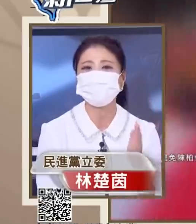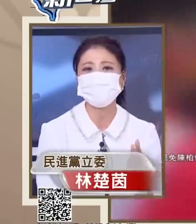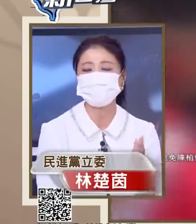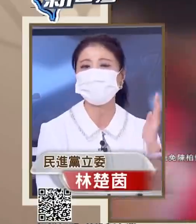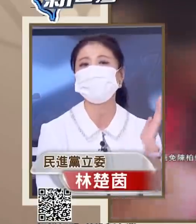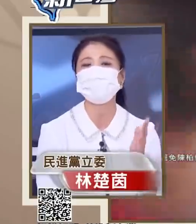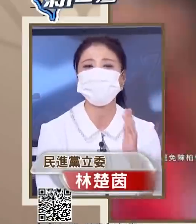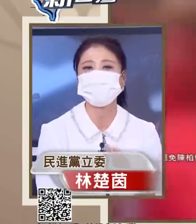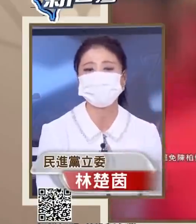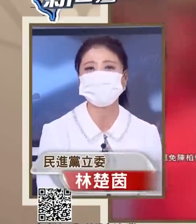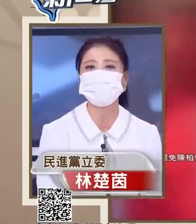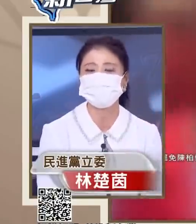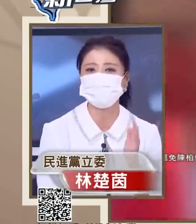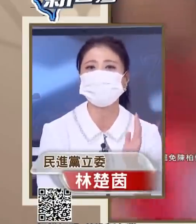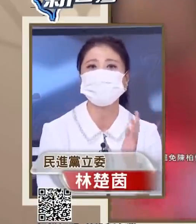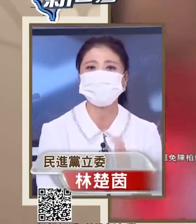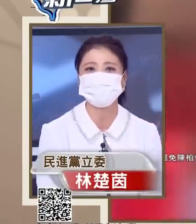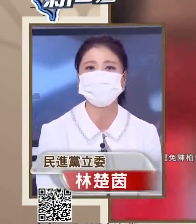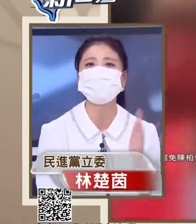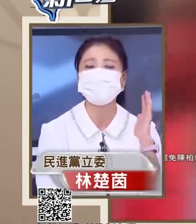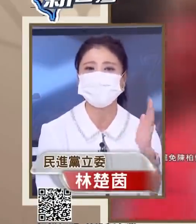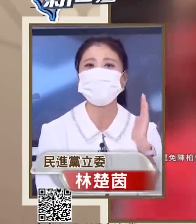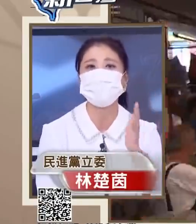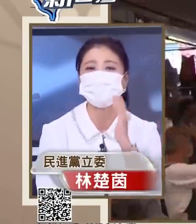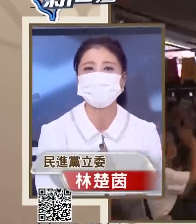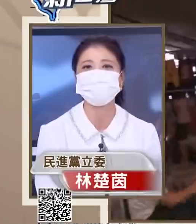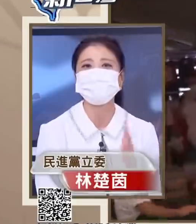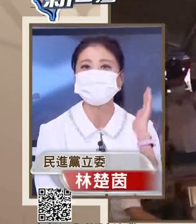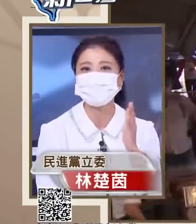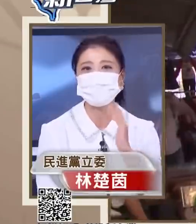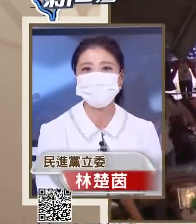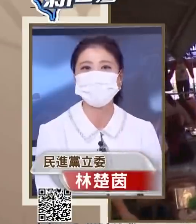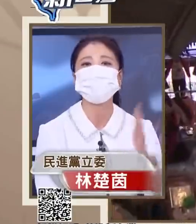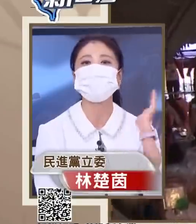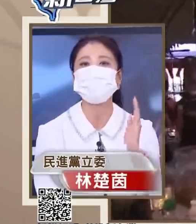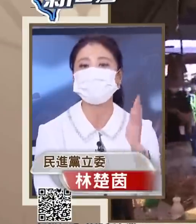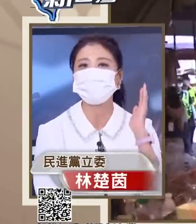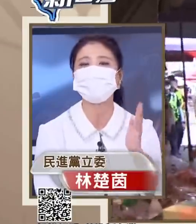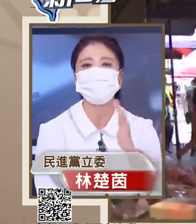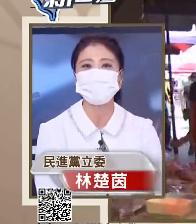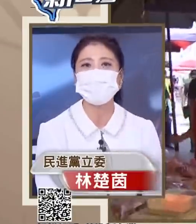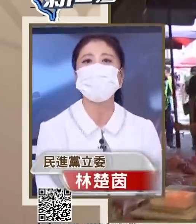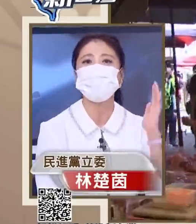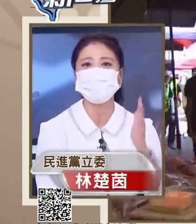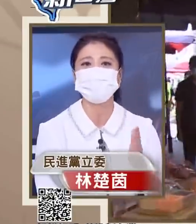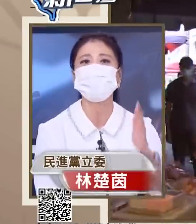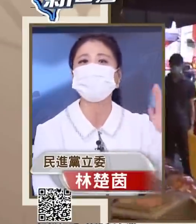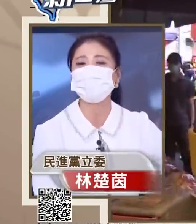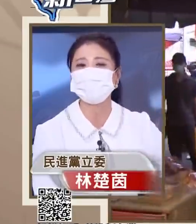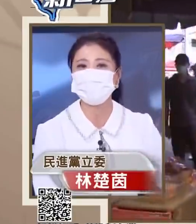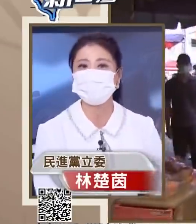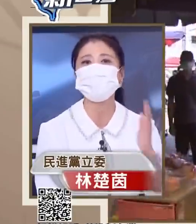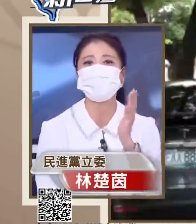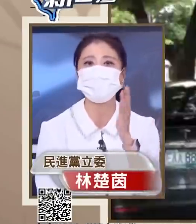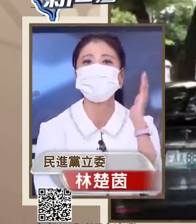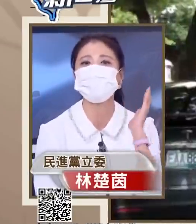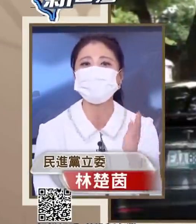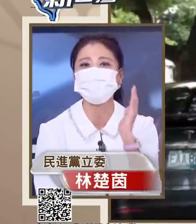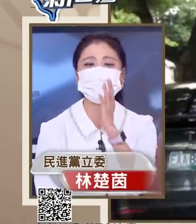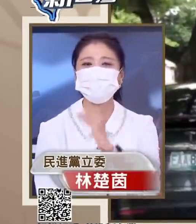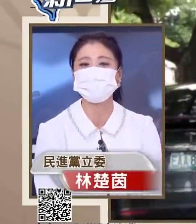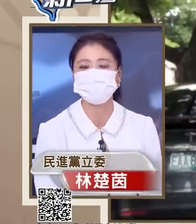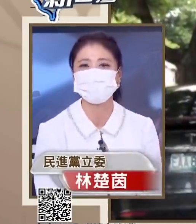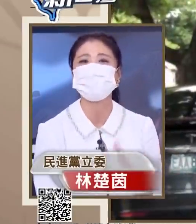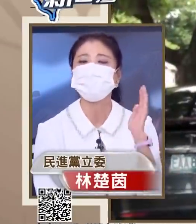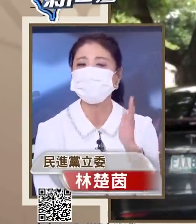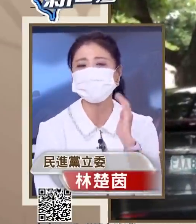下来国民党你可能派出来的这个选区的候选人严宽恒，他的家族，他的爸爸严清标为什么会被关进去，为什么会轮